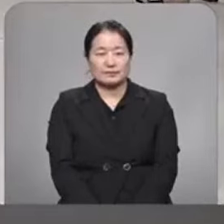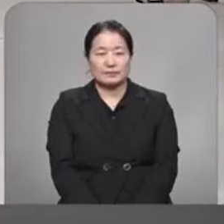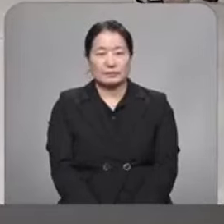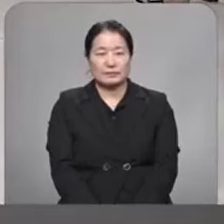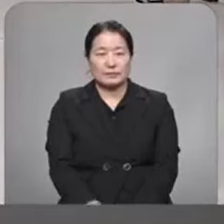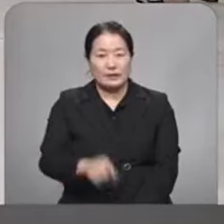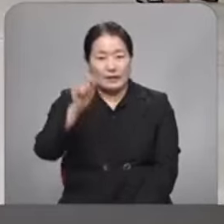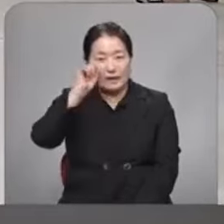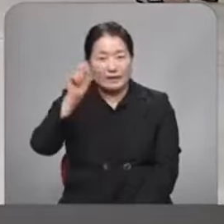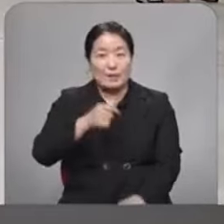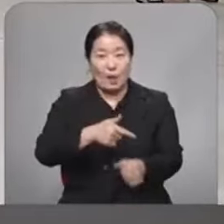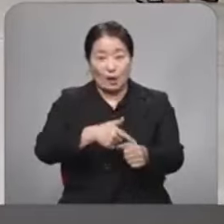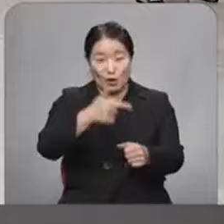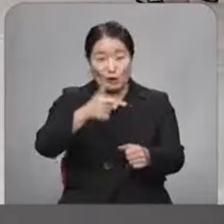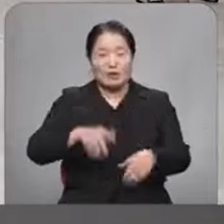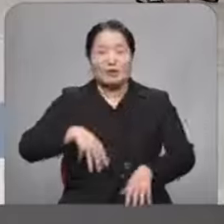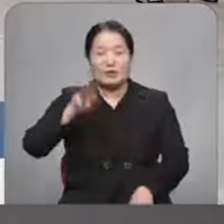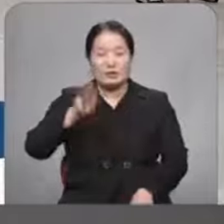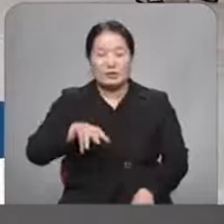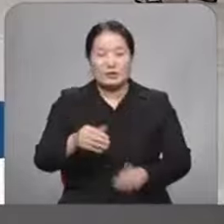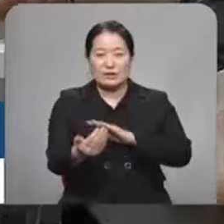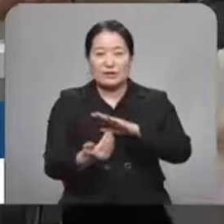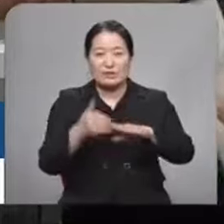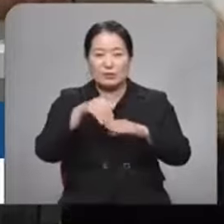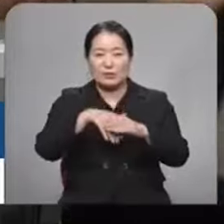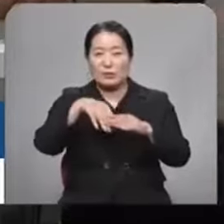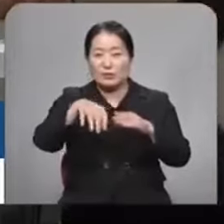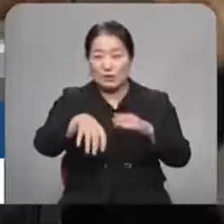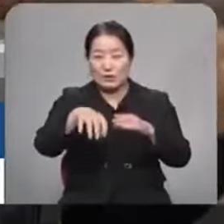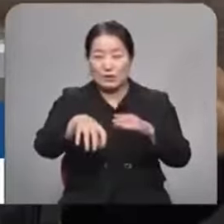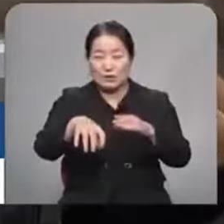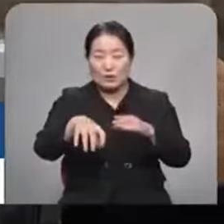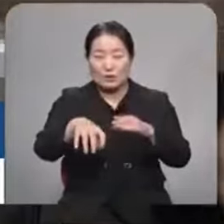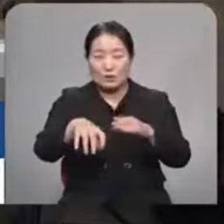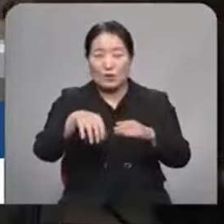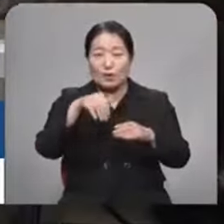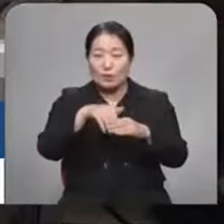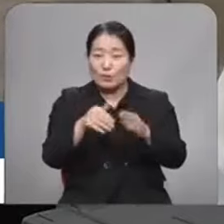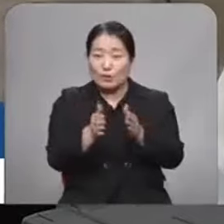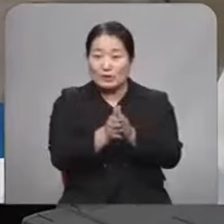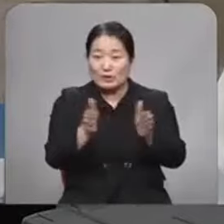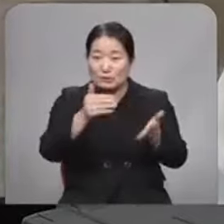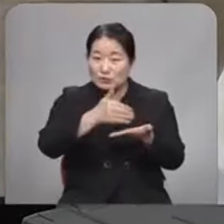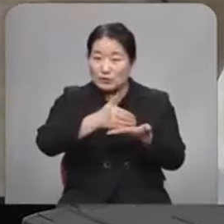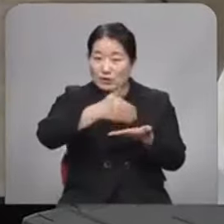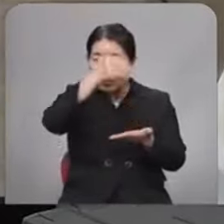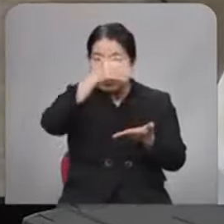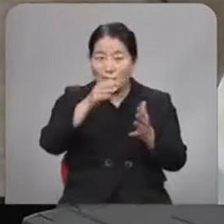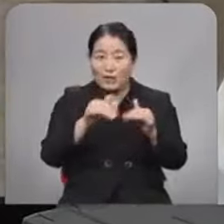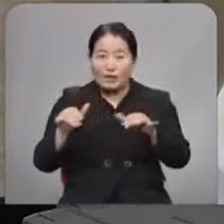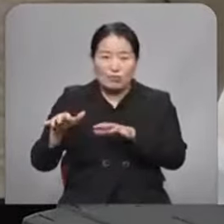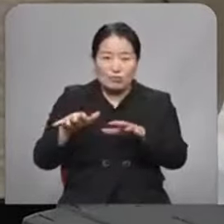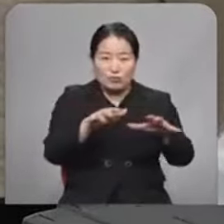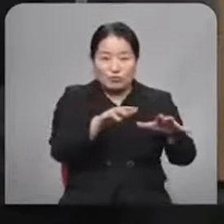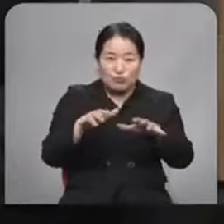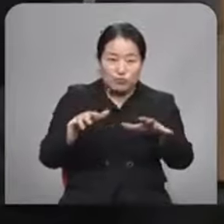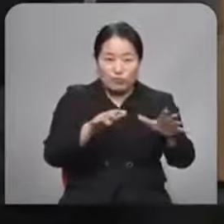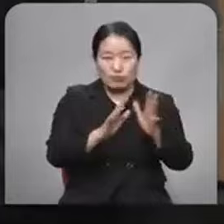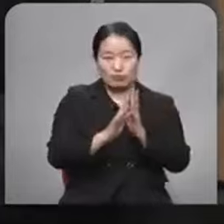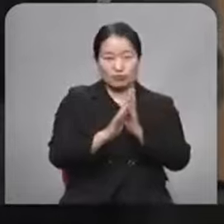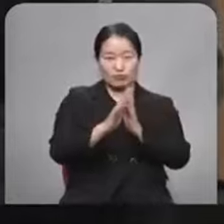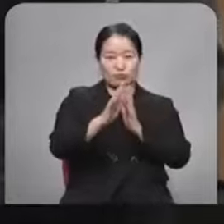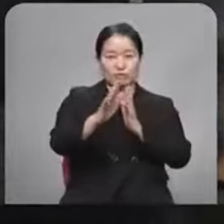새벽 6시 춘천 사전투표 투표가 시작되자마자 유권자들이 줄지어 들어옵니다